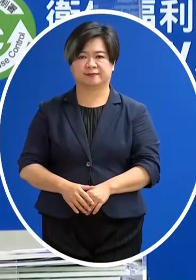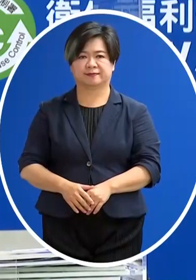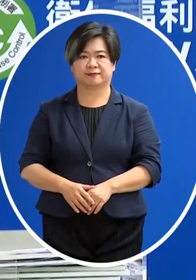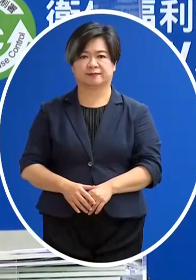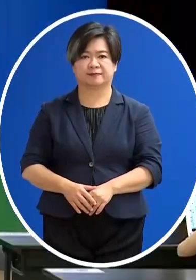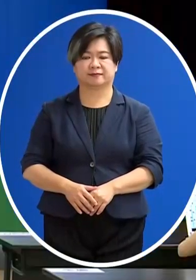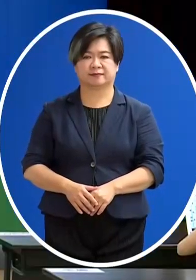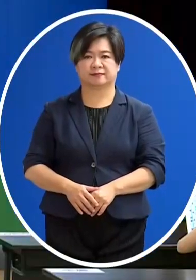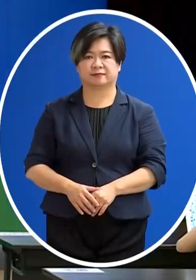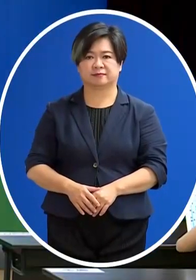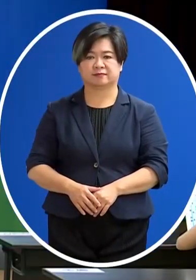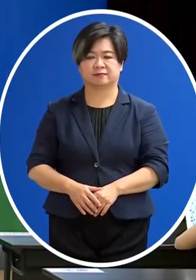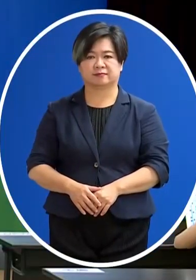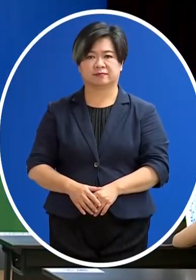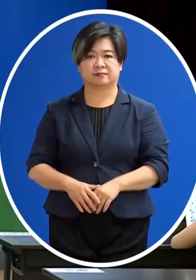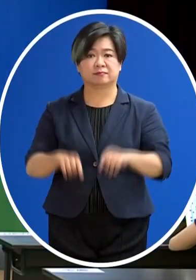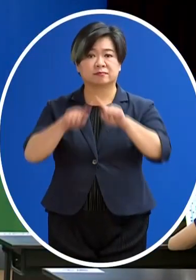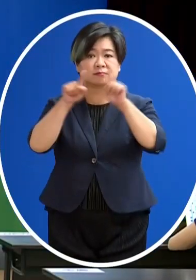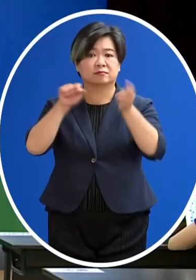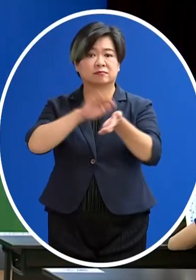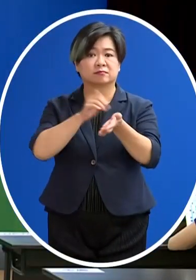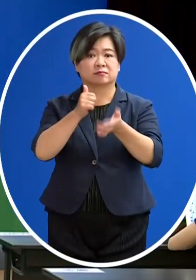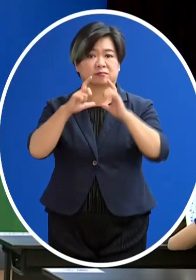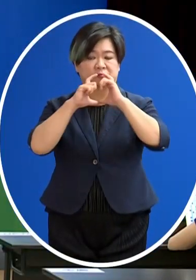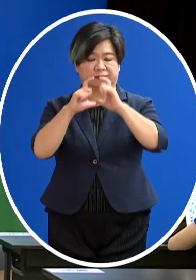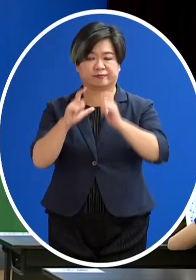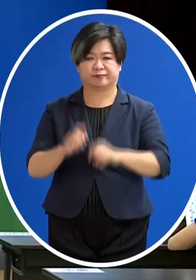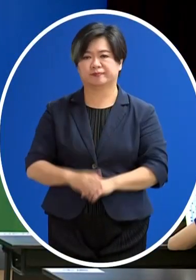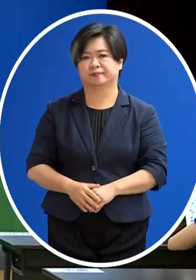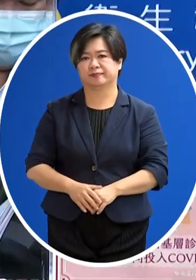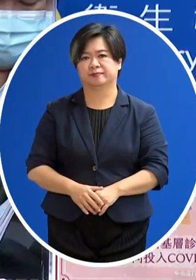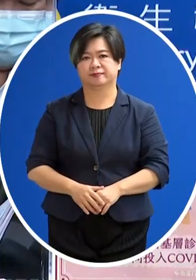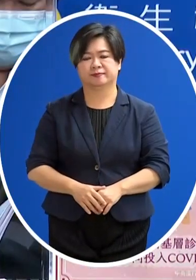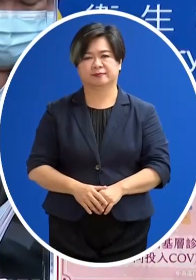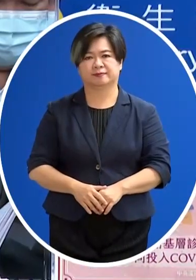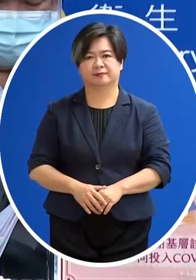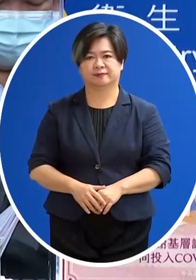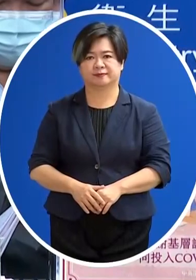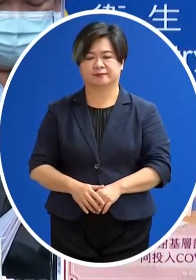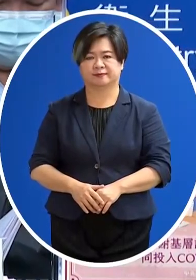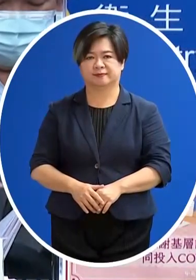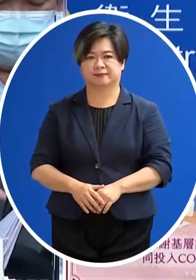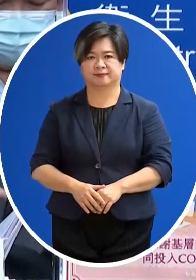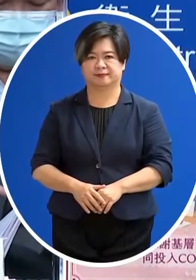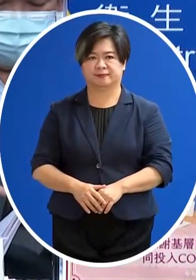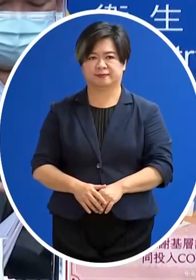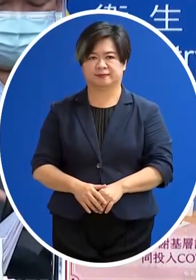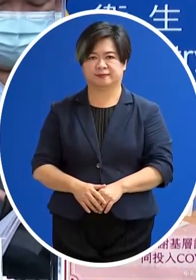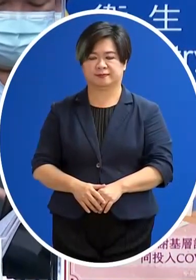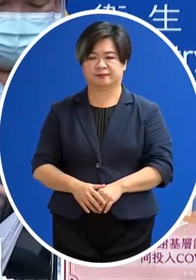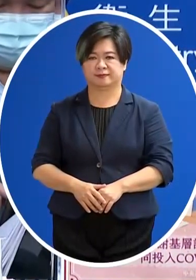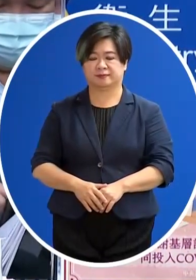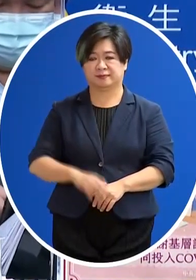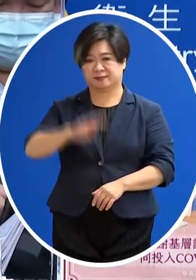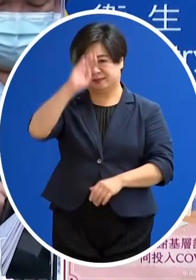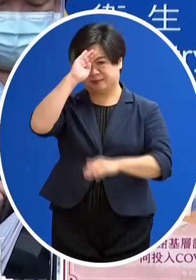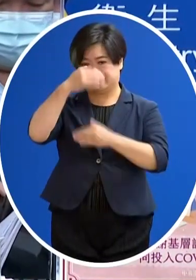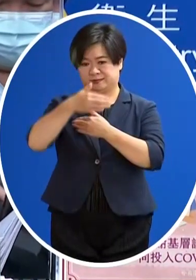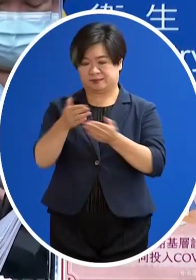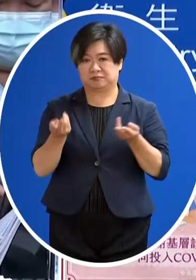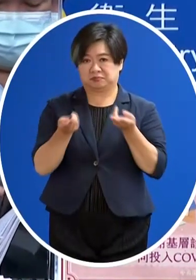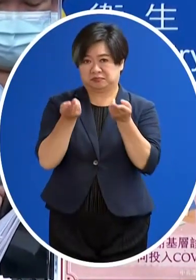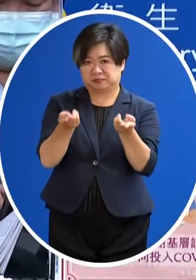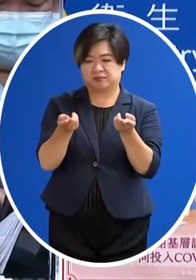室是张教授要帮忙解答一下。 好，这个就是两人一室